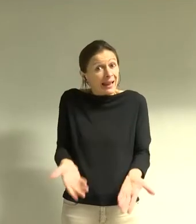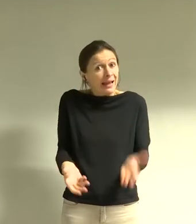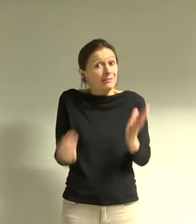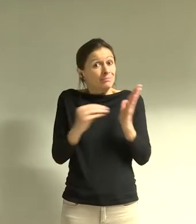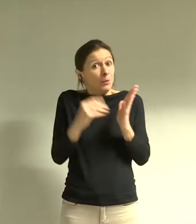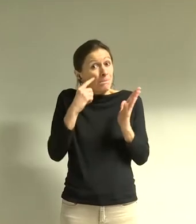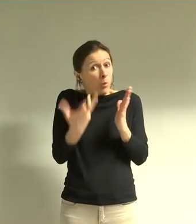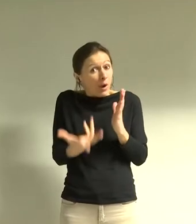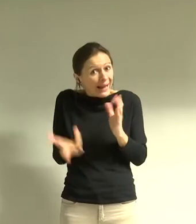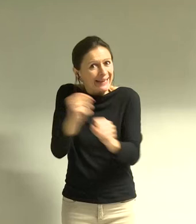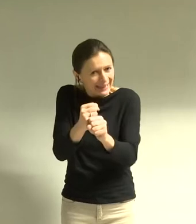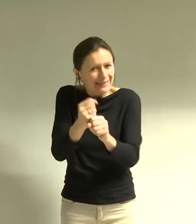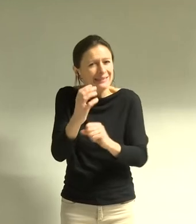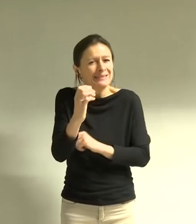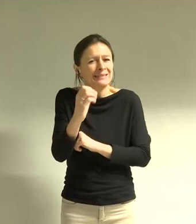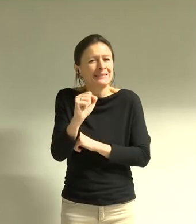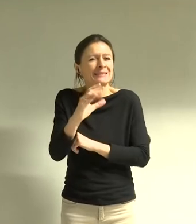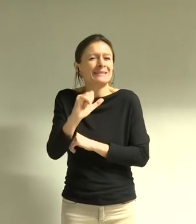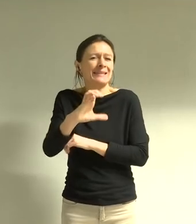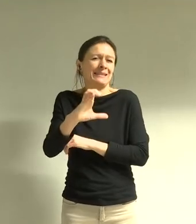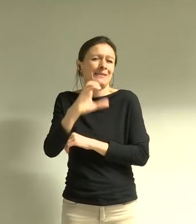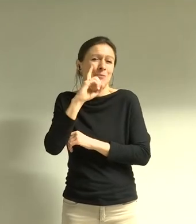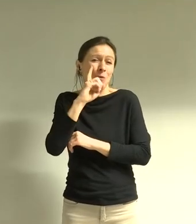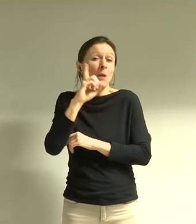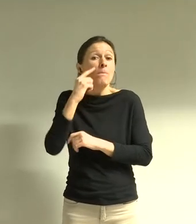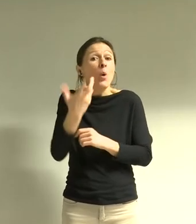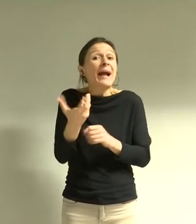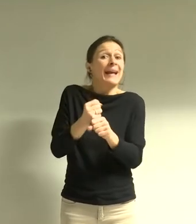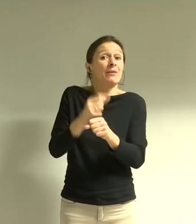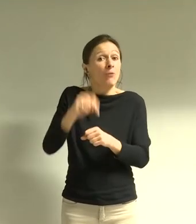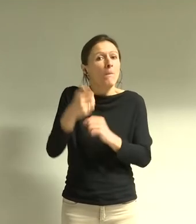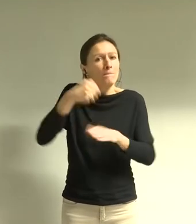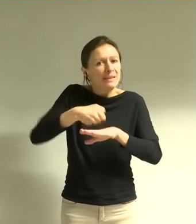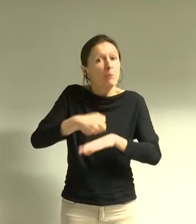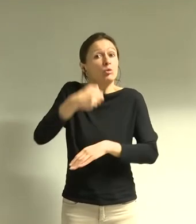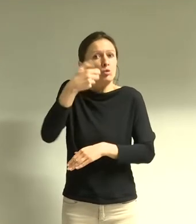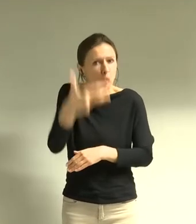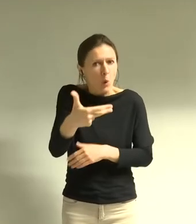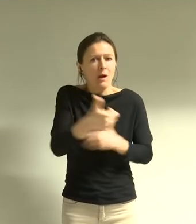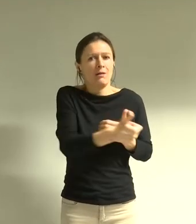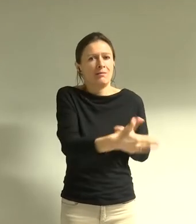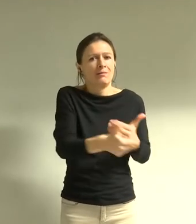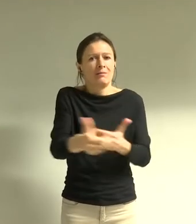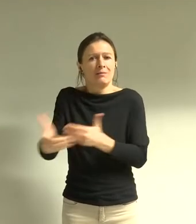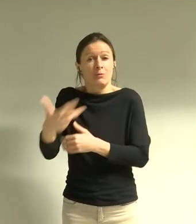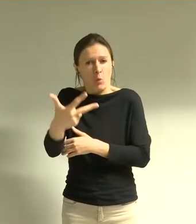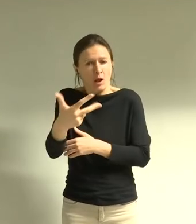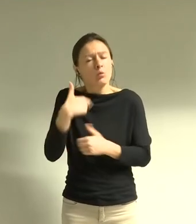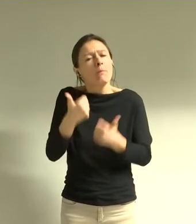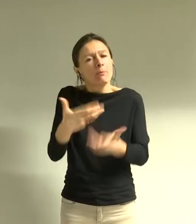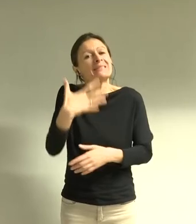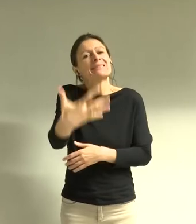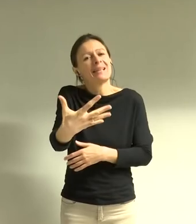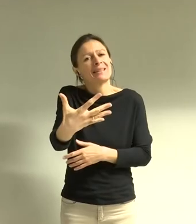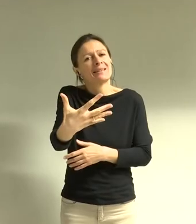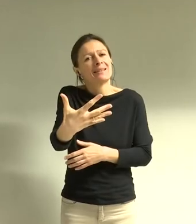dit que pour créer une psy qu'il faut qu'ils aient au moins trois collèges donc nous on propose dans ses statuts il est proposé qui est cinq collèges mais